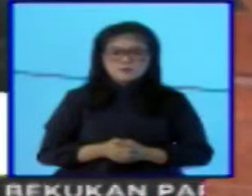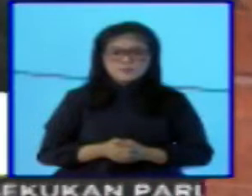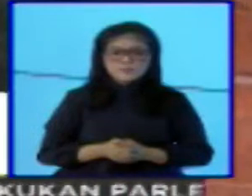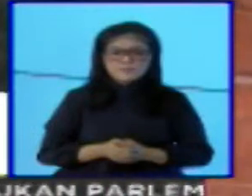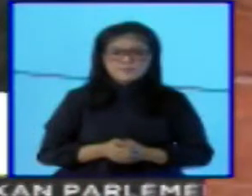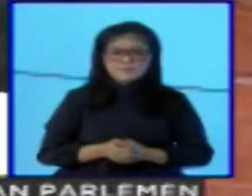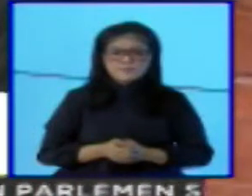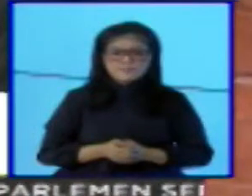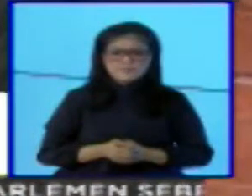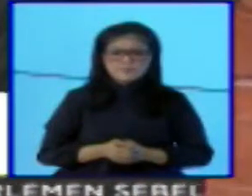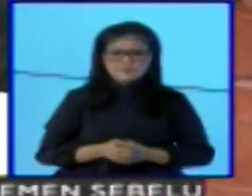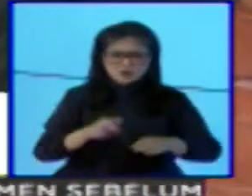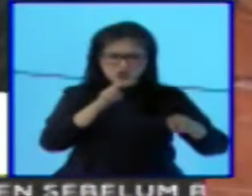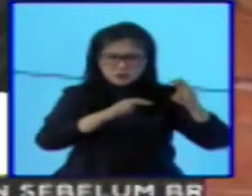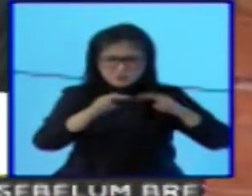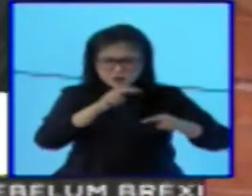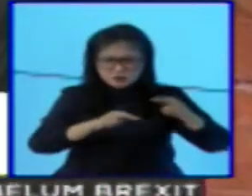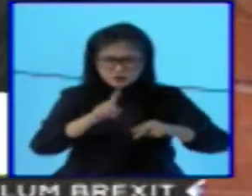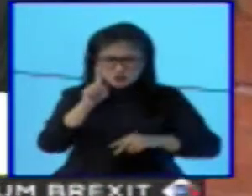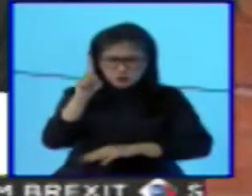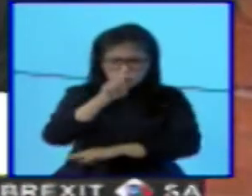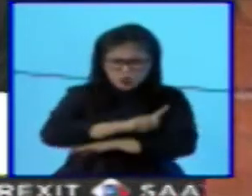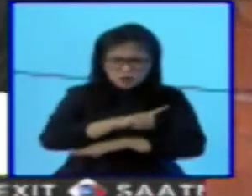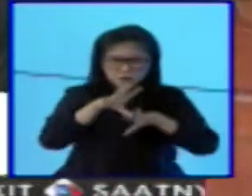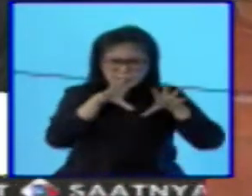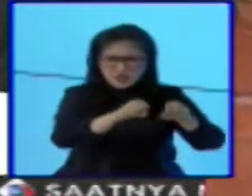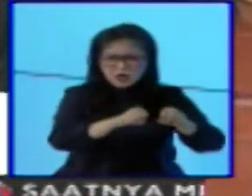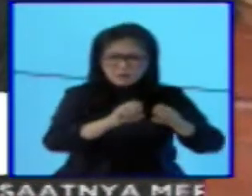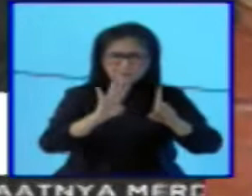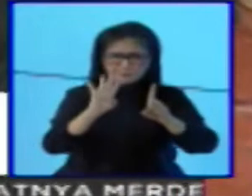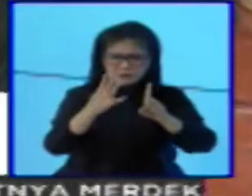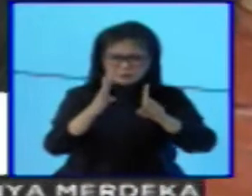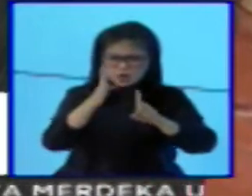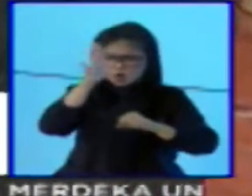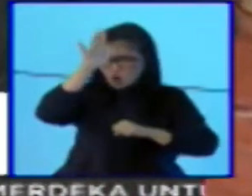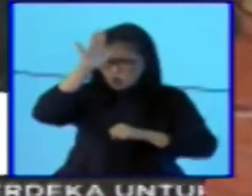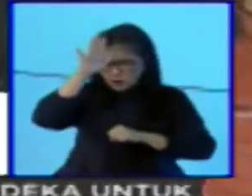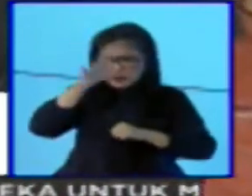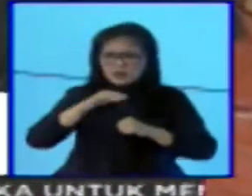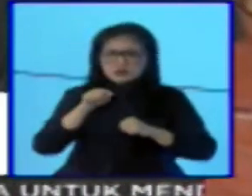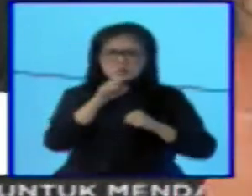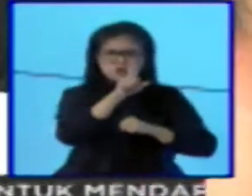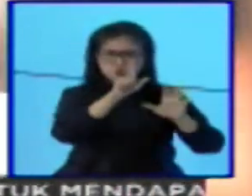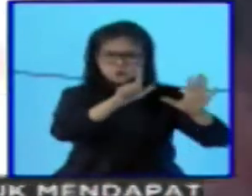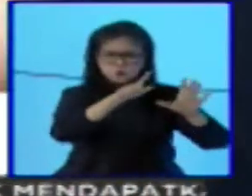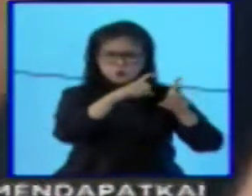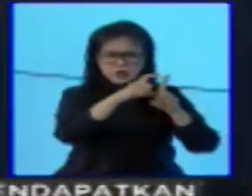kami sudah berhasil menangkap 14 orang. Dan 7 orang kami tetapkan DPO dan saat ini masih dilakukan